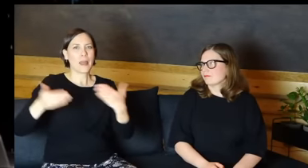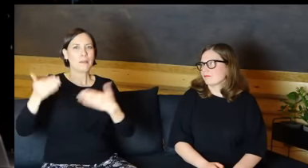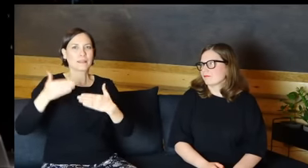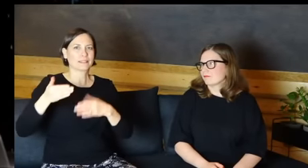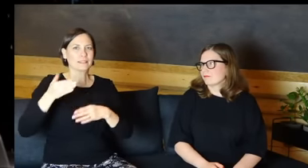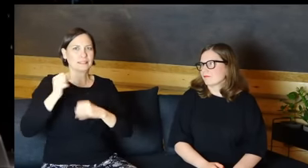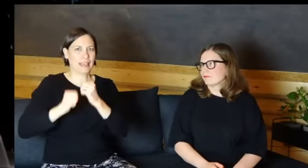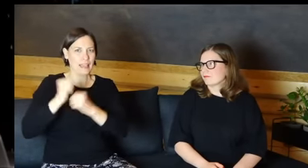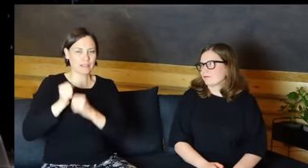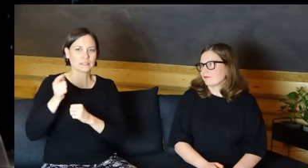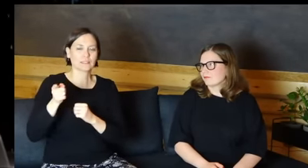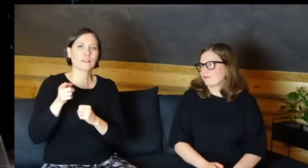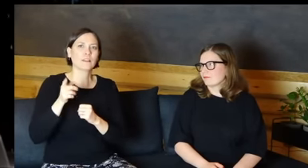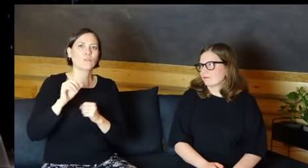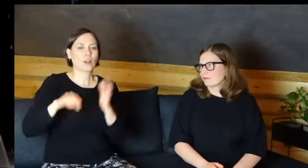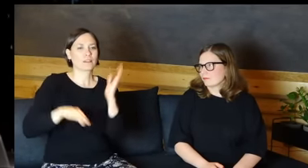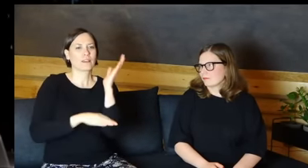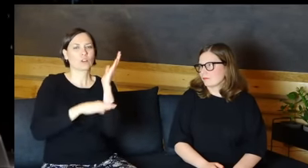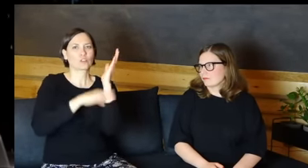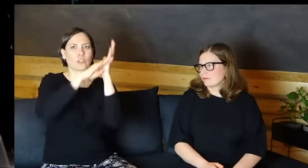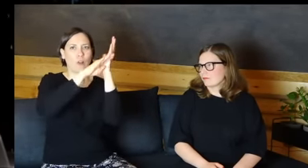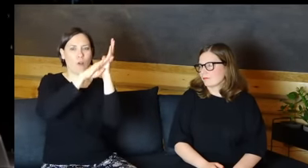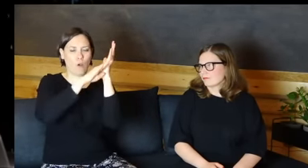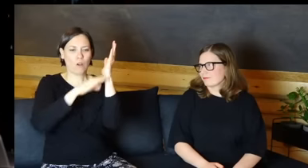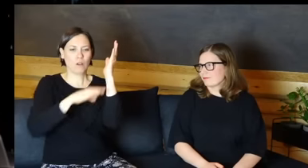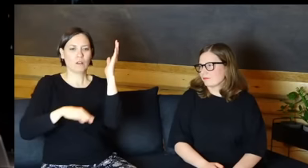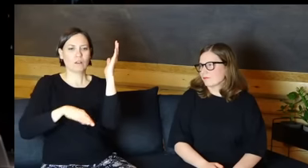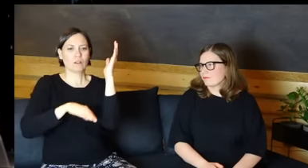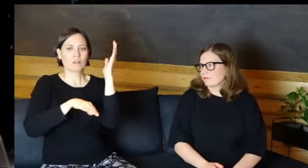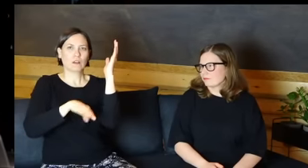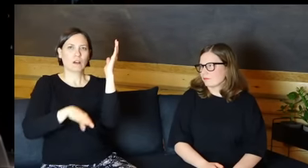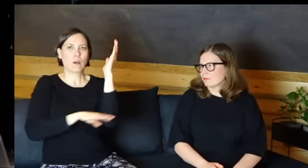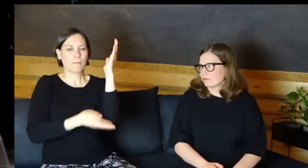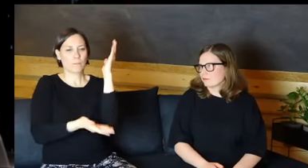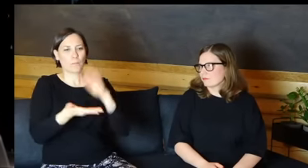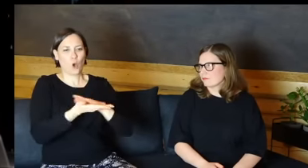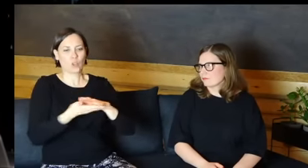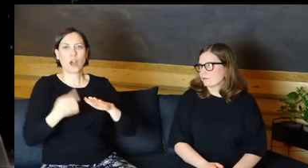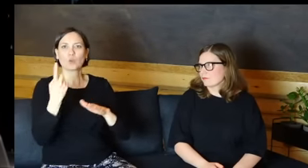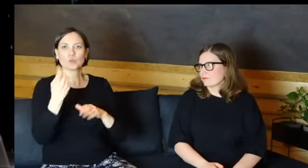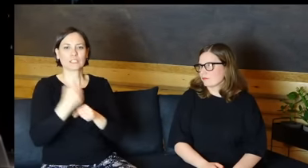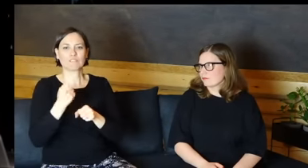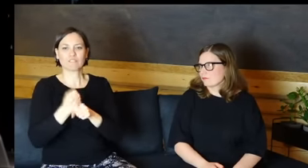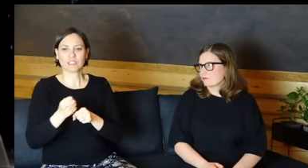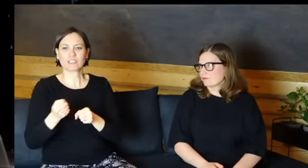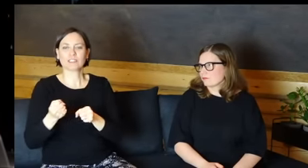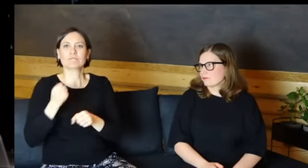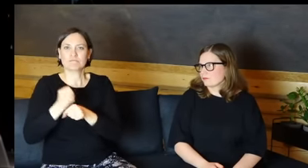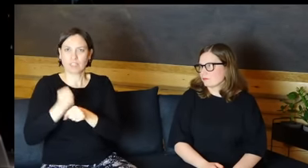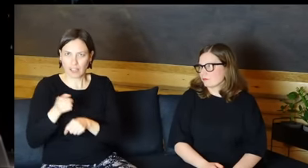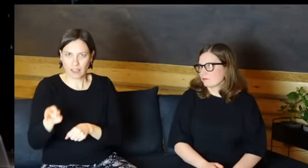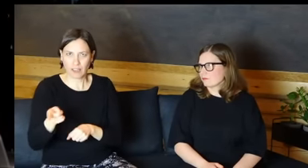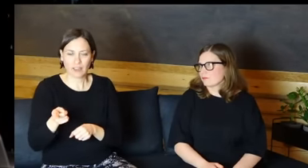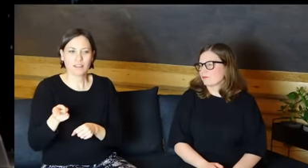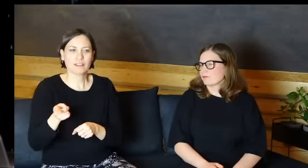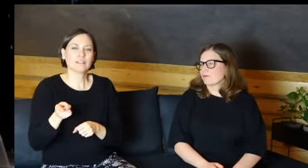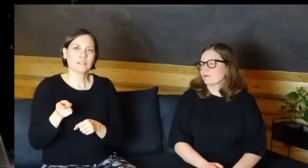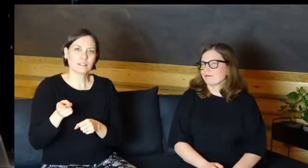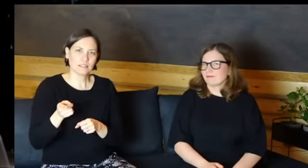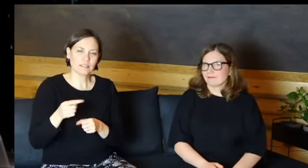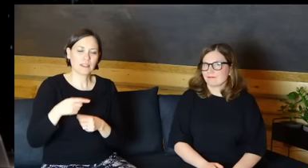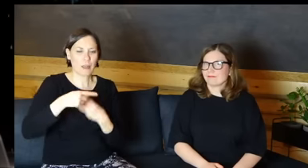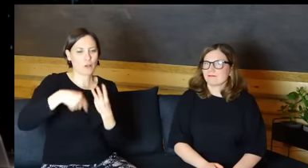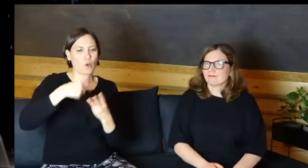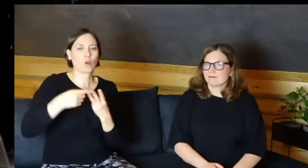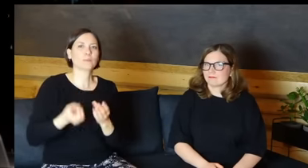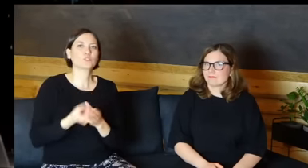kivi siihen kerrostalon runkoon valetaan. Ne syntyy siellä ja siksipä täytyy muistaa,